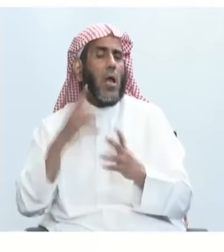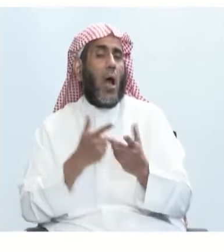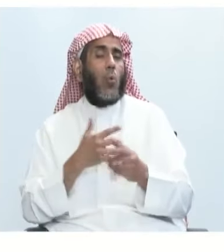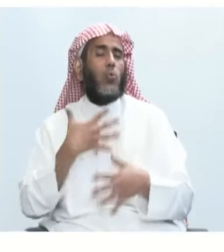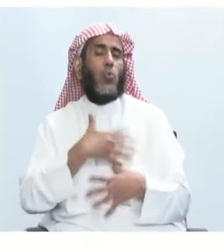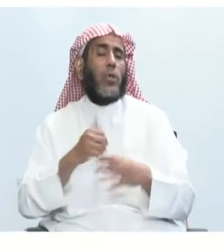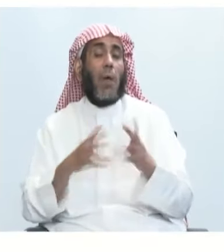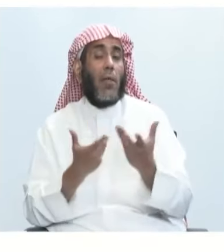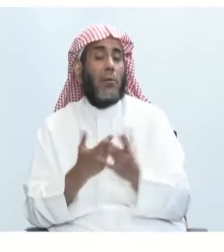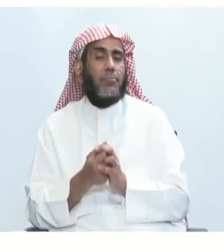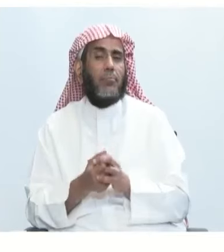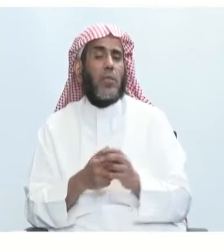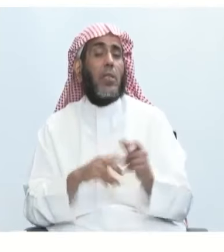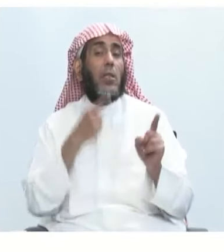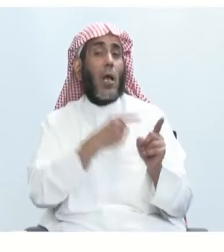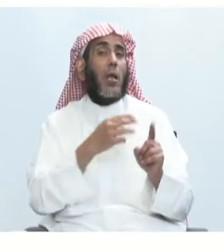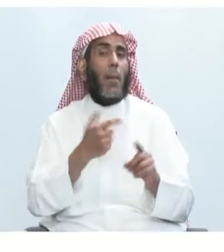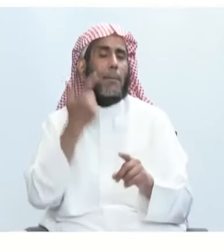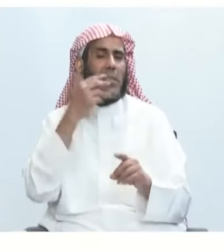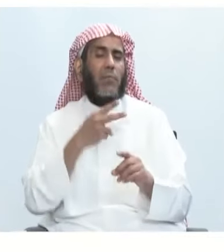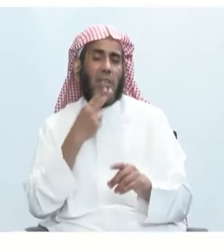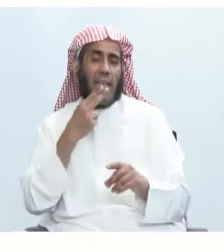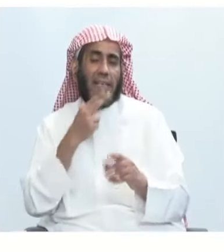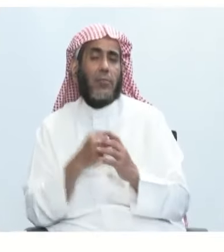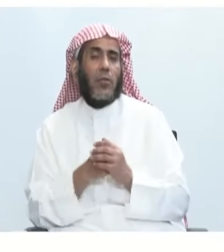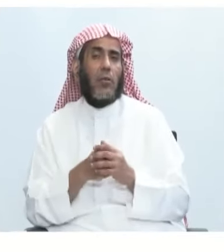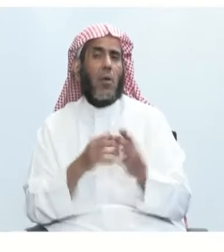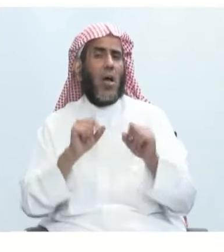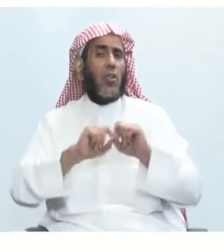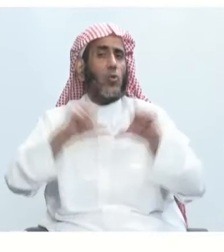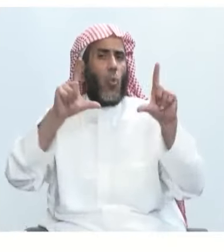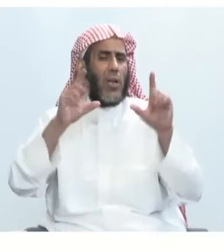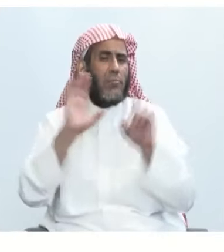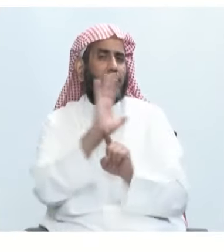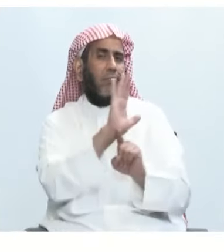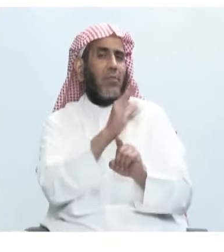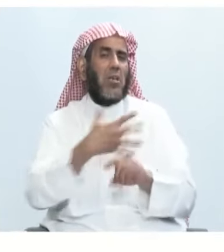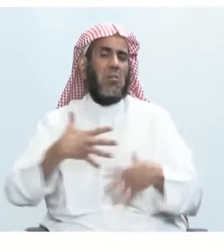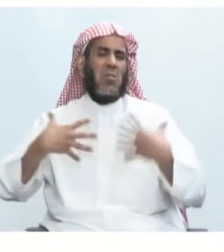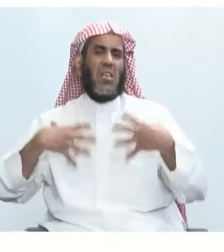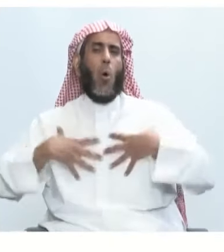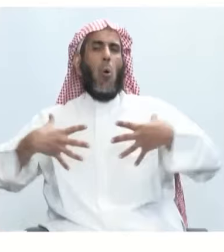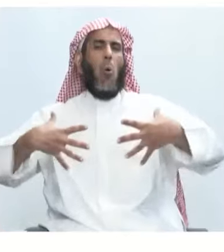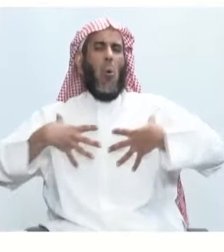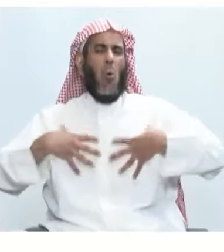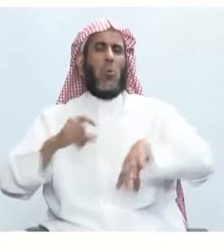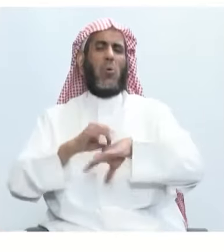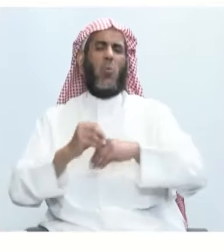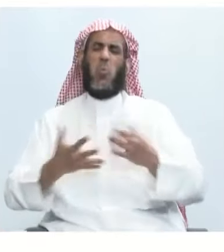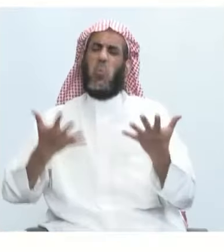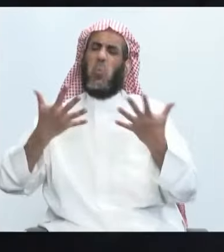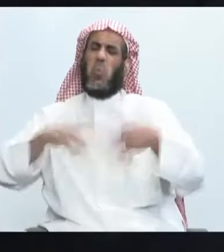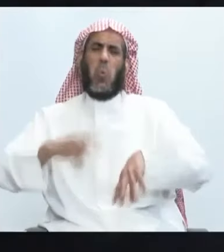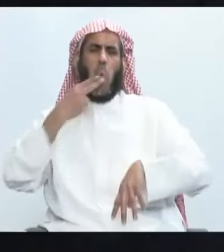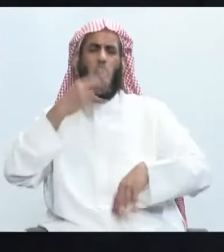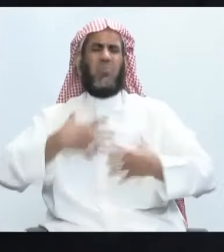ادراكي شعوري اذا كان نمط بصري ونقول مثلا التدخين اعرض عليه صورا لرئه مثلا من البشر وقد اتلفها التدخين